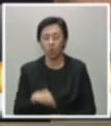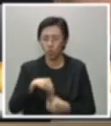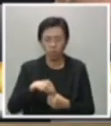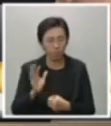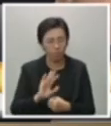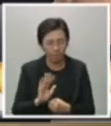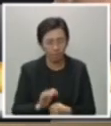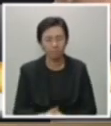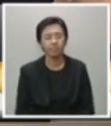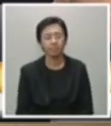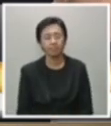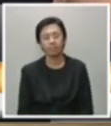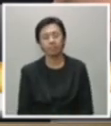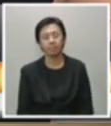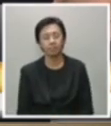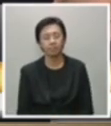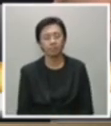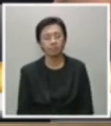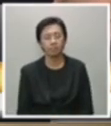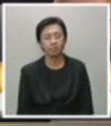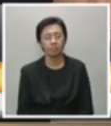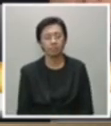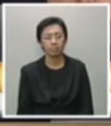พครับ